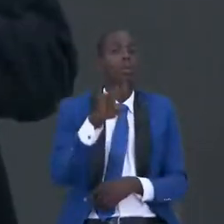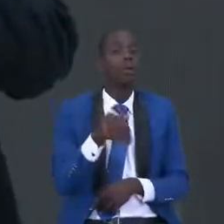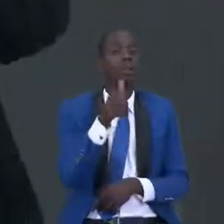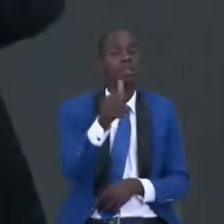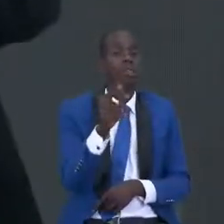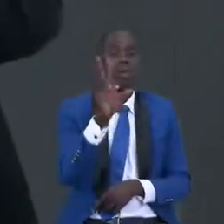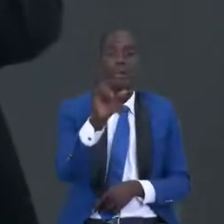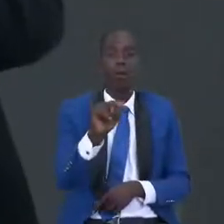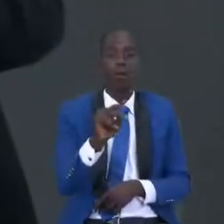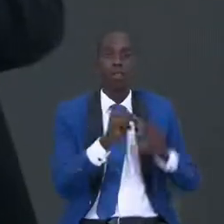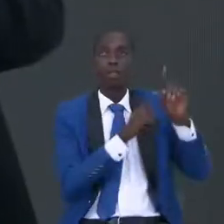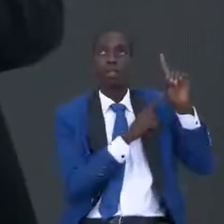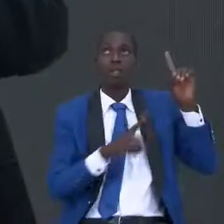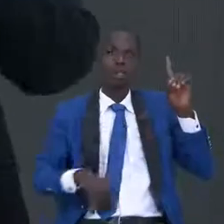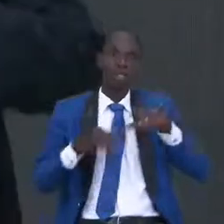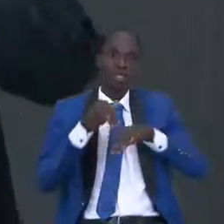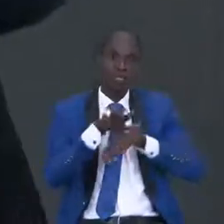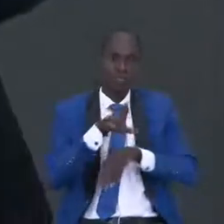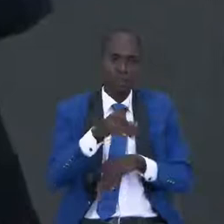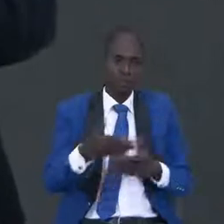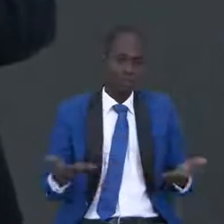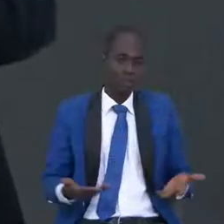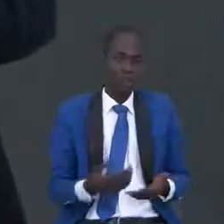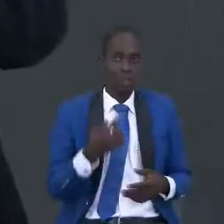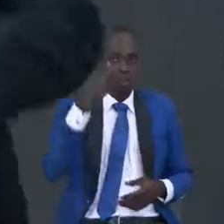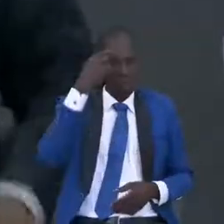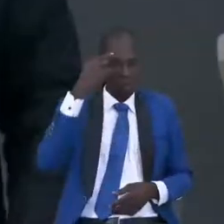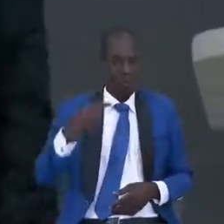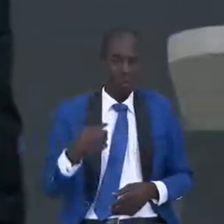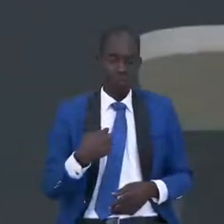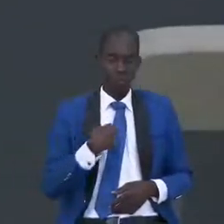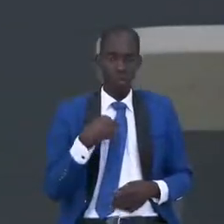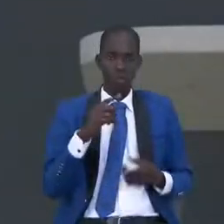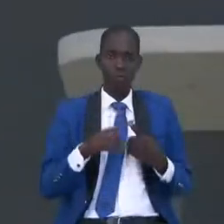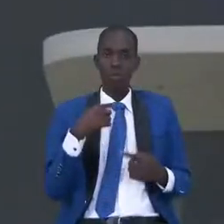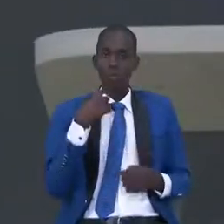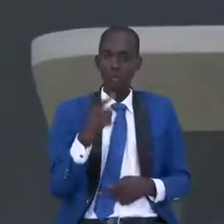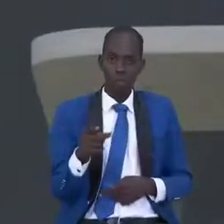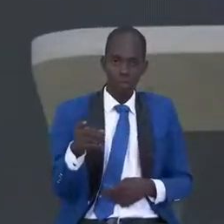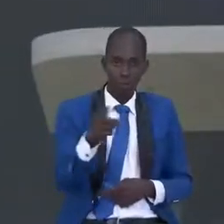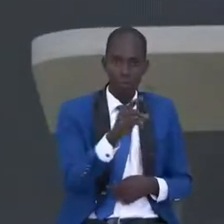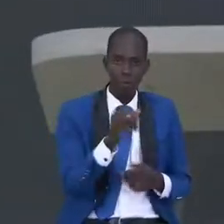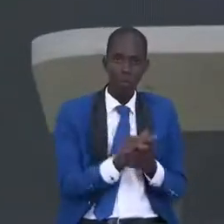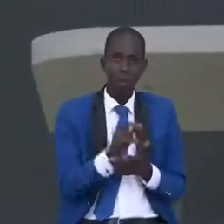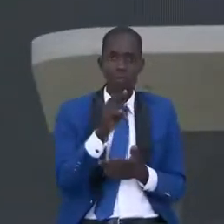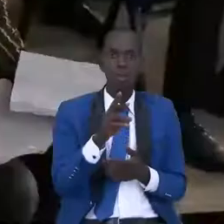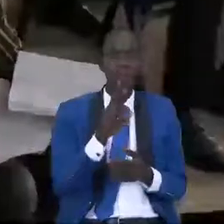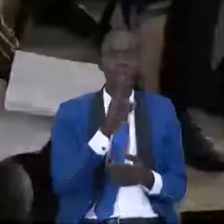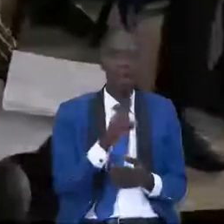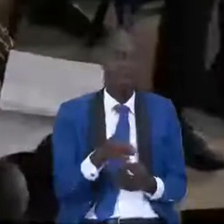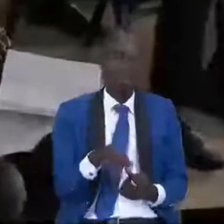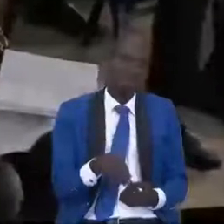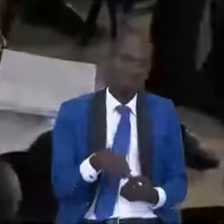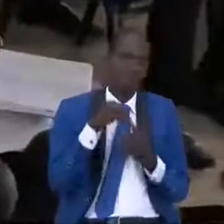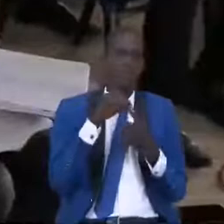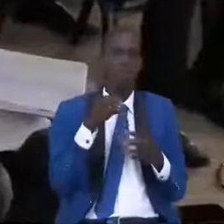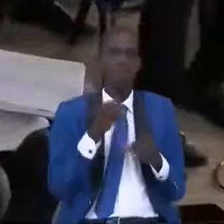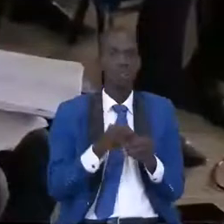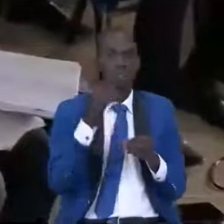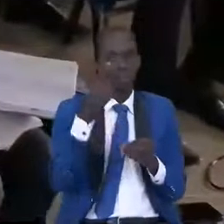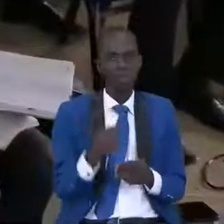Seigneur t'a envoyé ici pour que je puisse te dire que tu es unique et spécial dans les mains de Dieu.